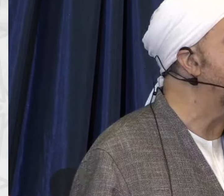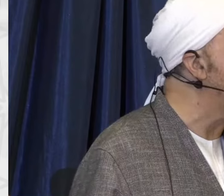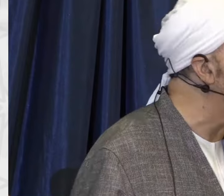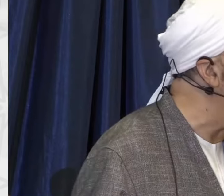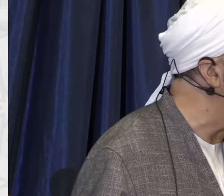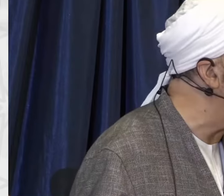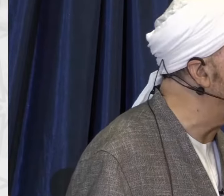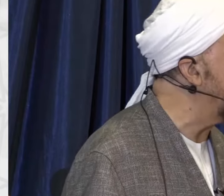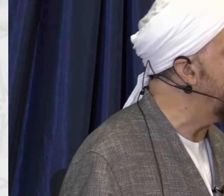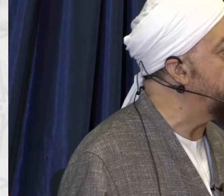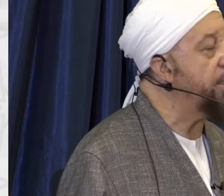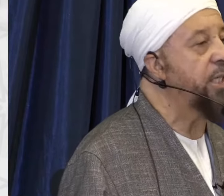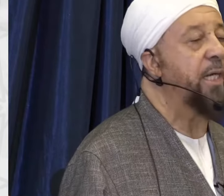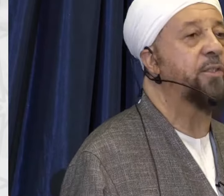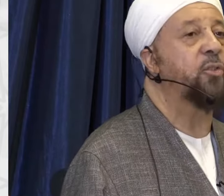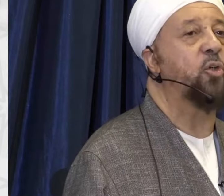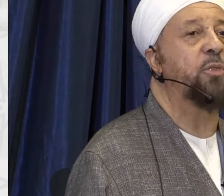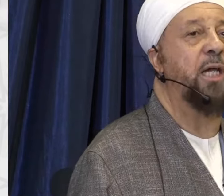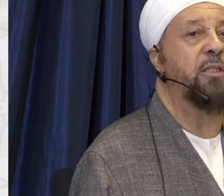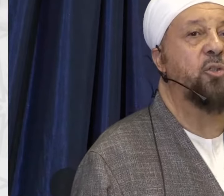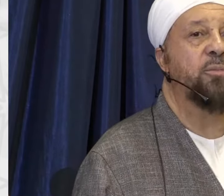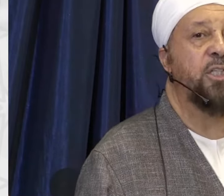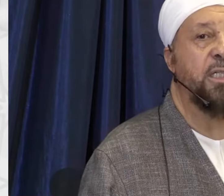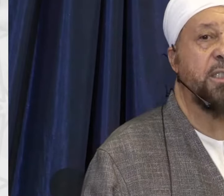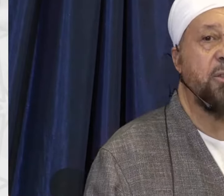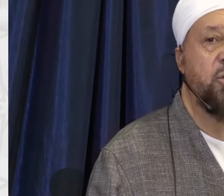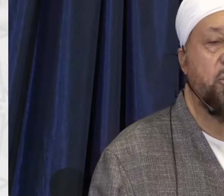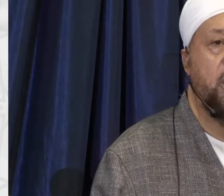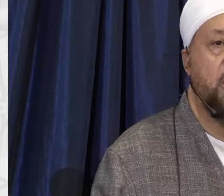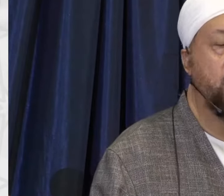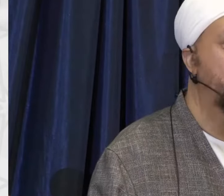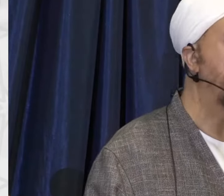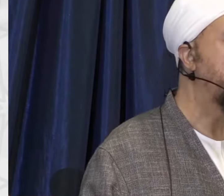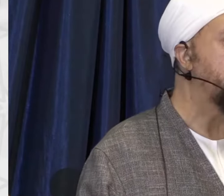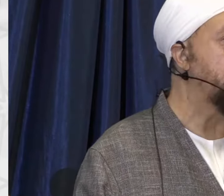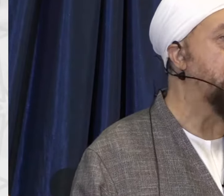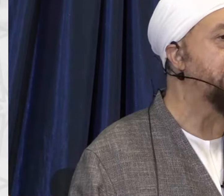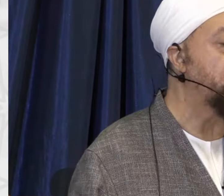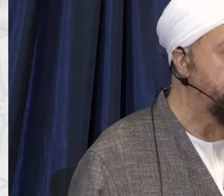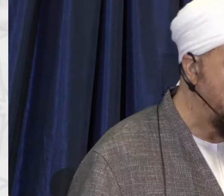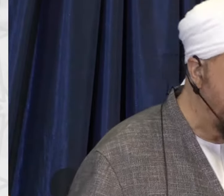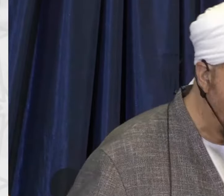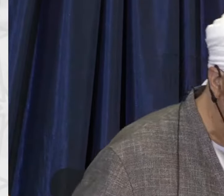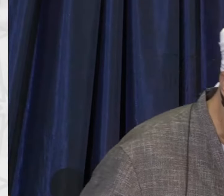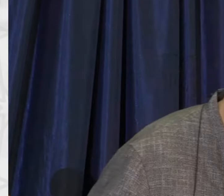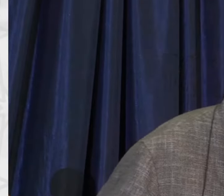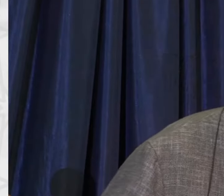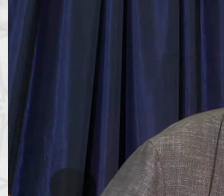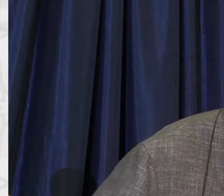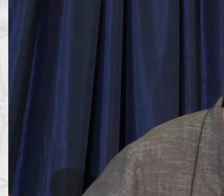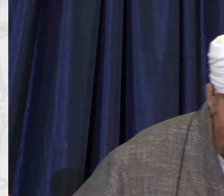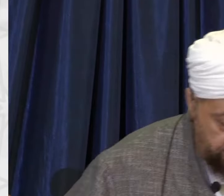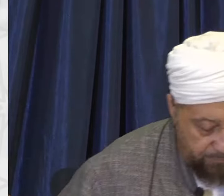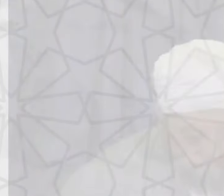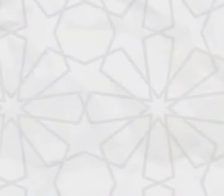الفحشاء والمنكر والبغي يعظكم لعلكم تذكرون قوموا إلى صلاتكم يرحمكم الله